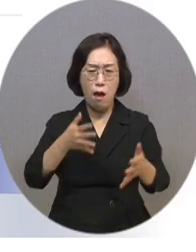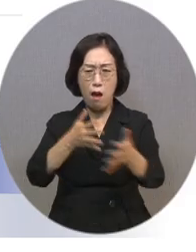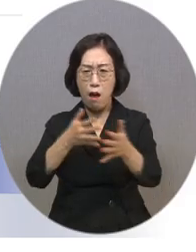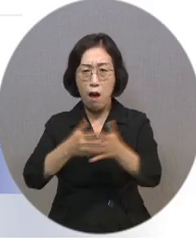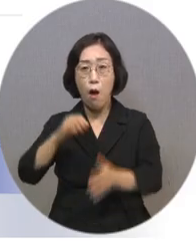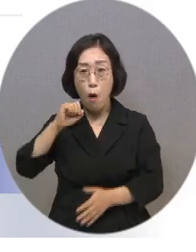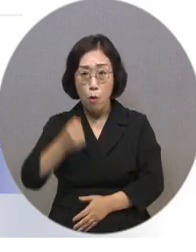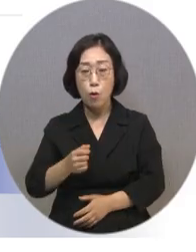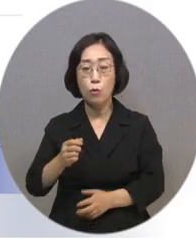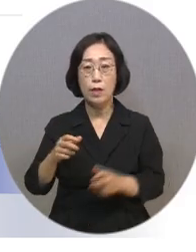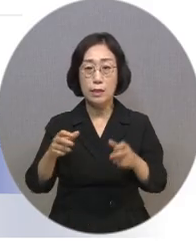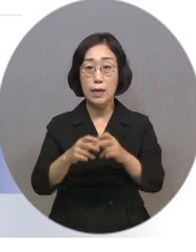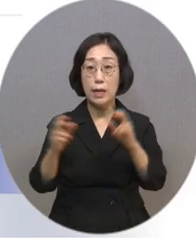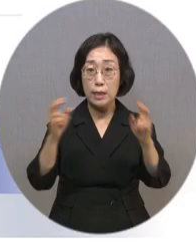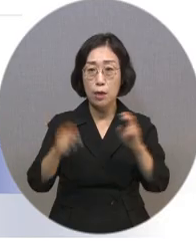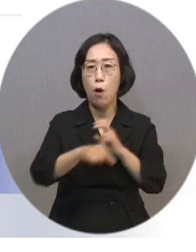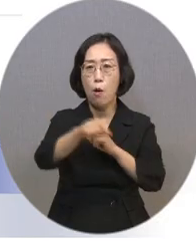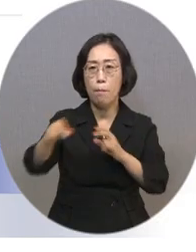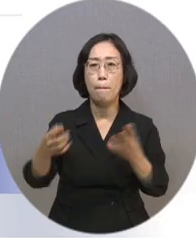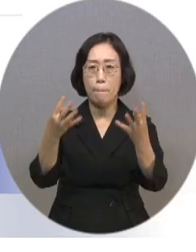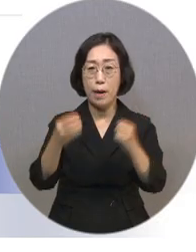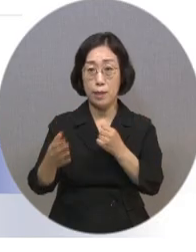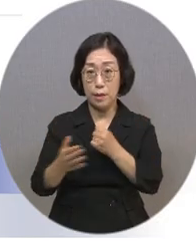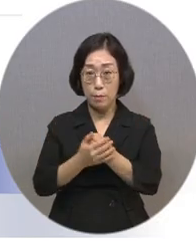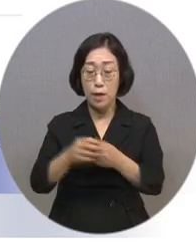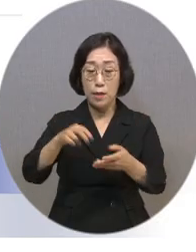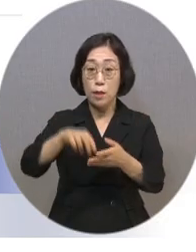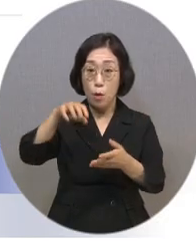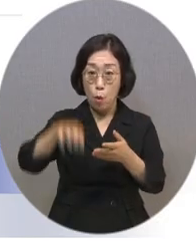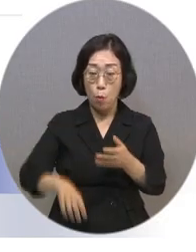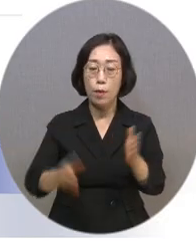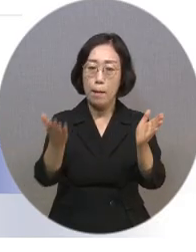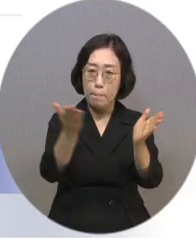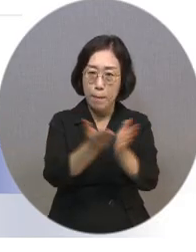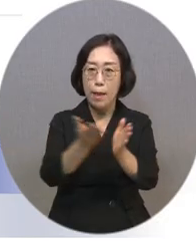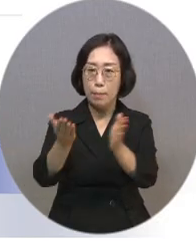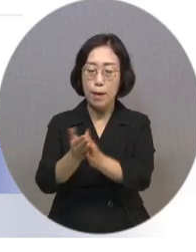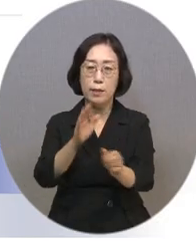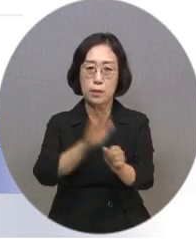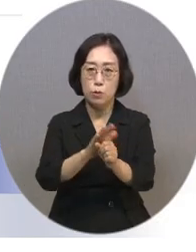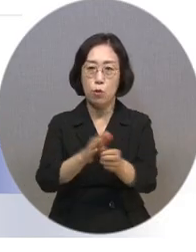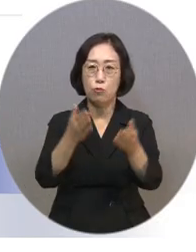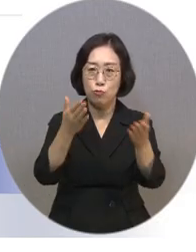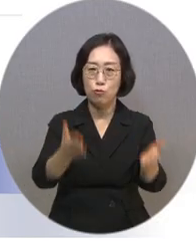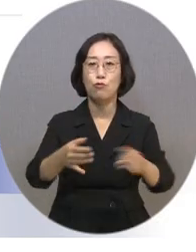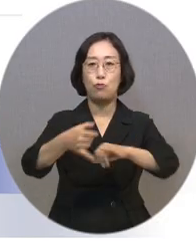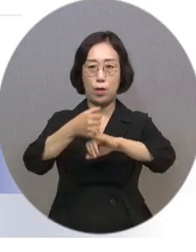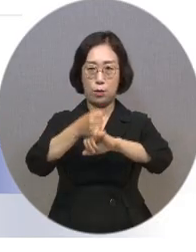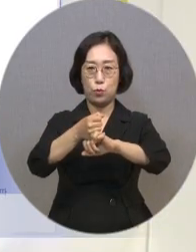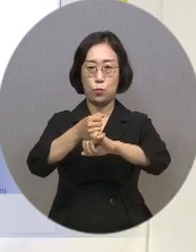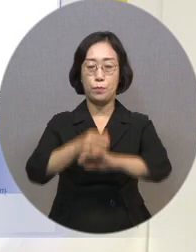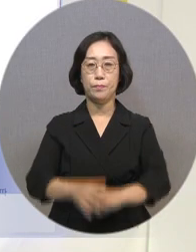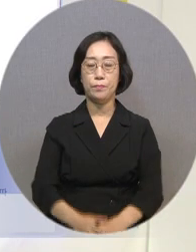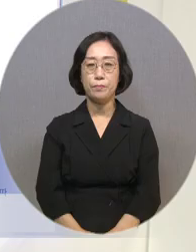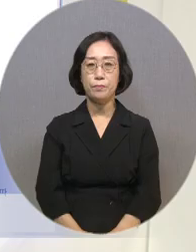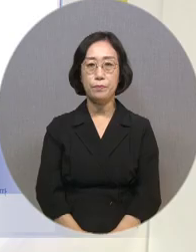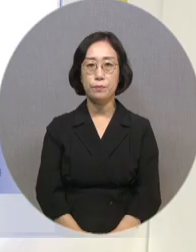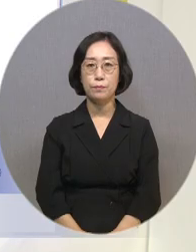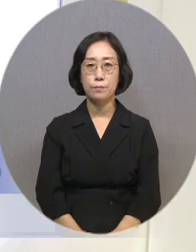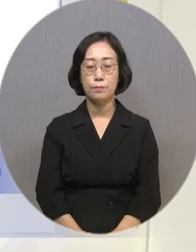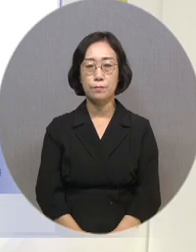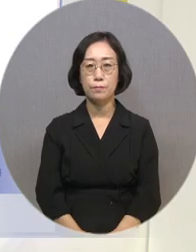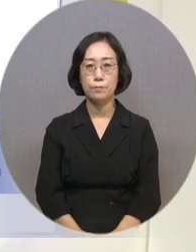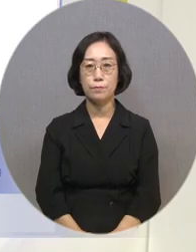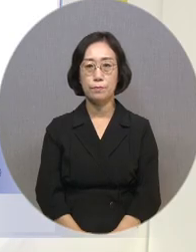어려워하는 장애 기업이 많은만큼 센터에서 맞춤형 지원을 하겠다고 말했습니다